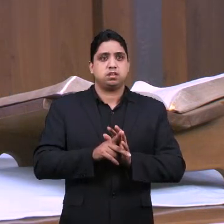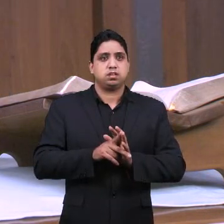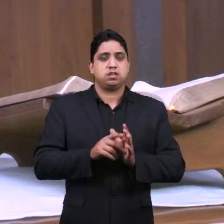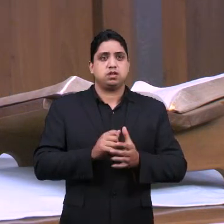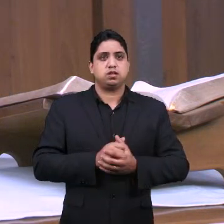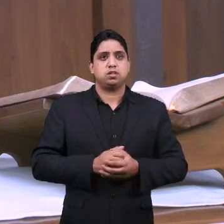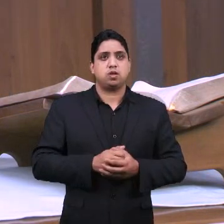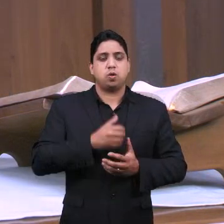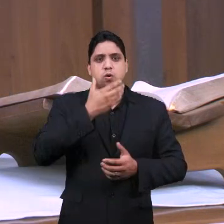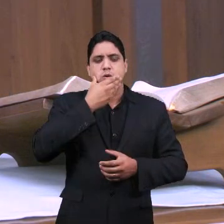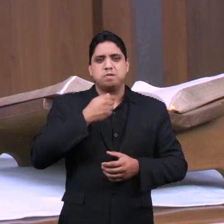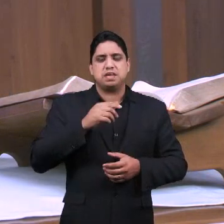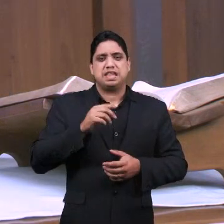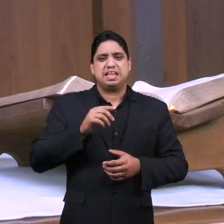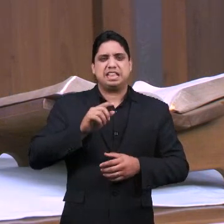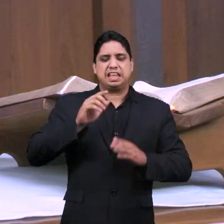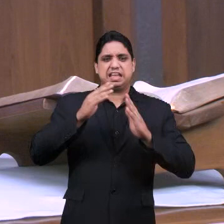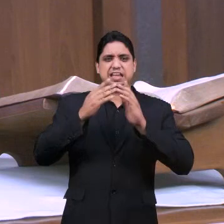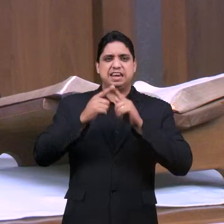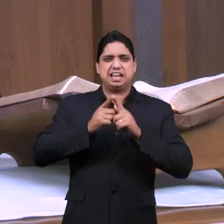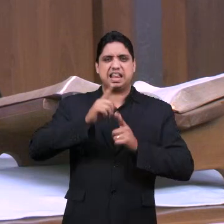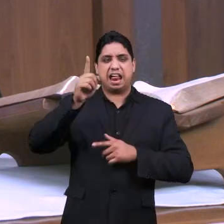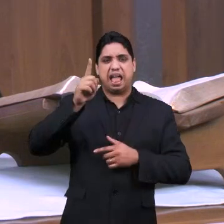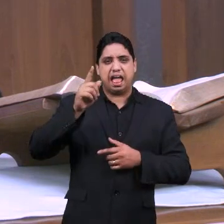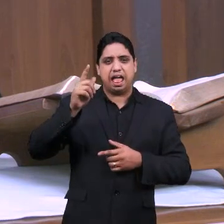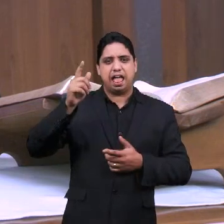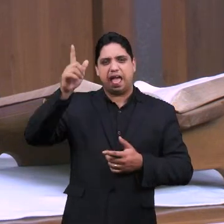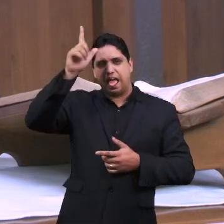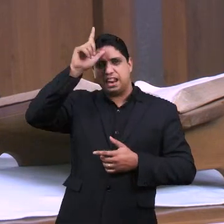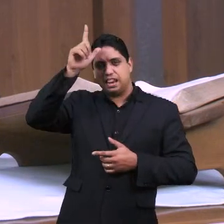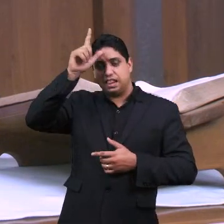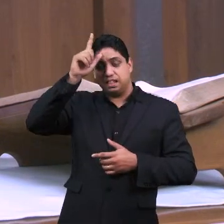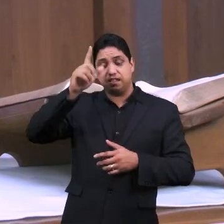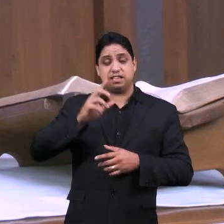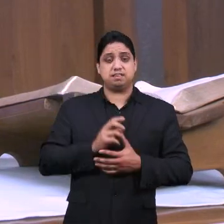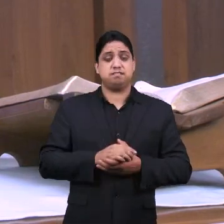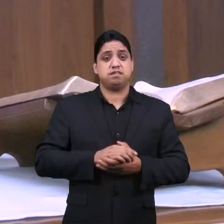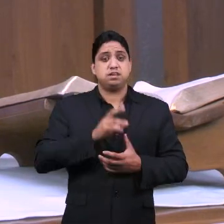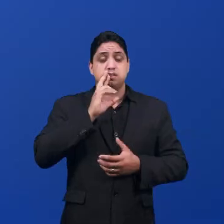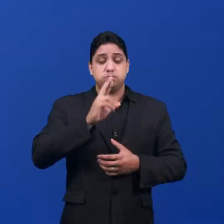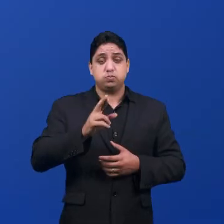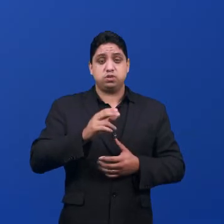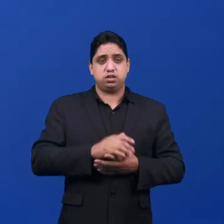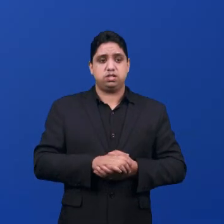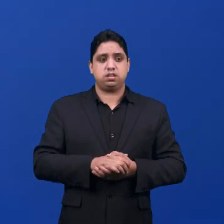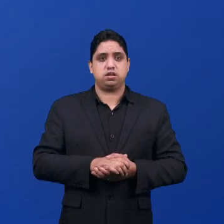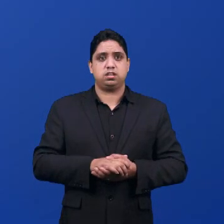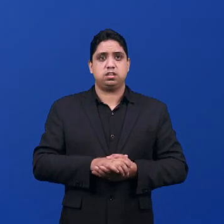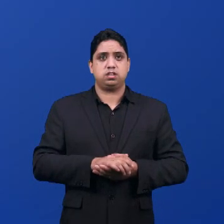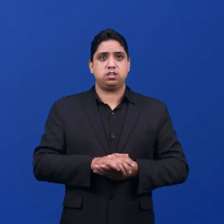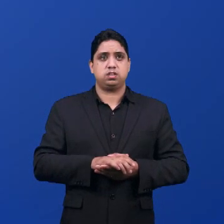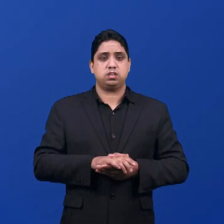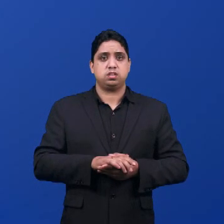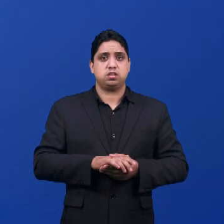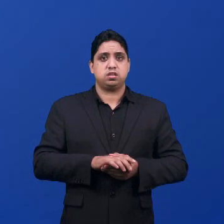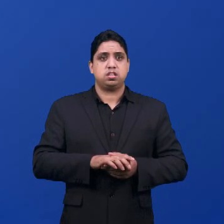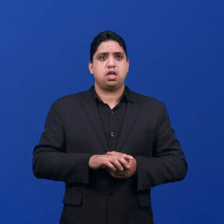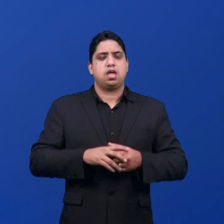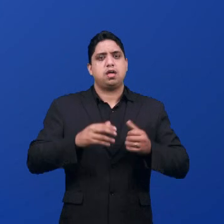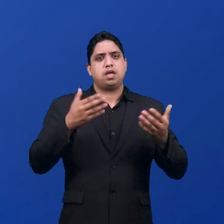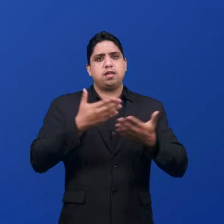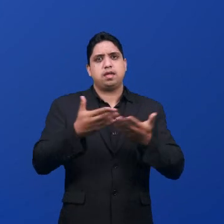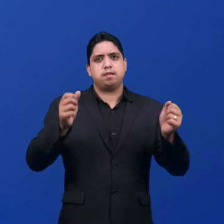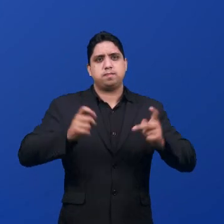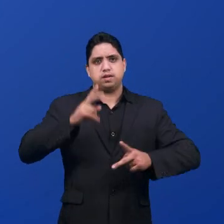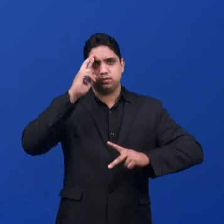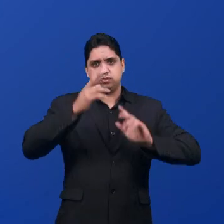frère Gerald Duck, notre église de Munich en Allemagne. Il va nous répondre en langue allemande. La paix